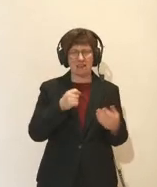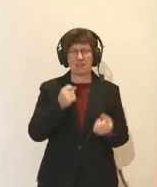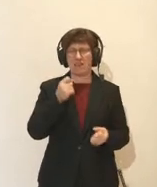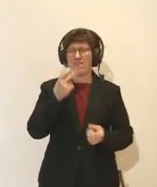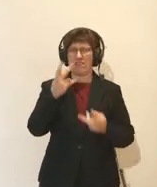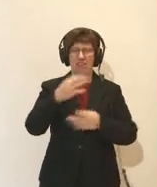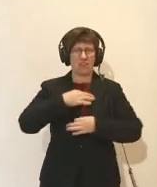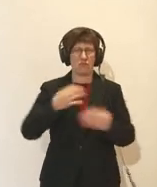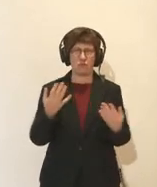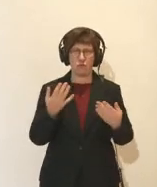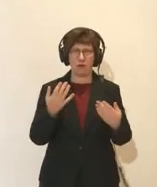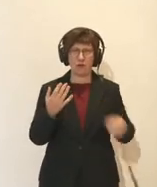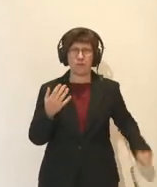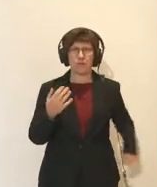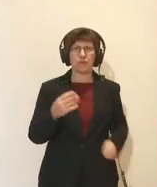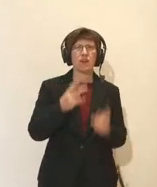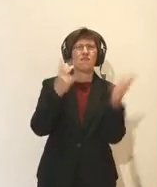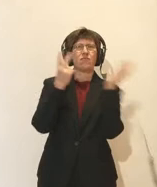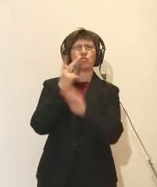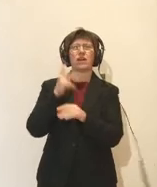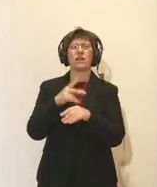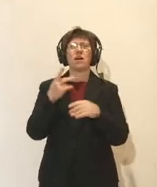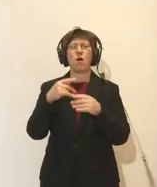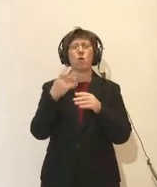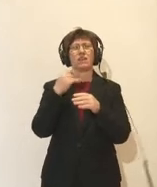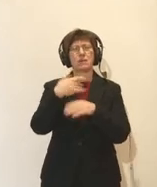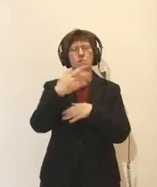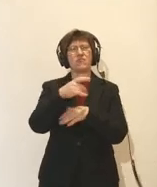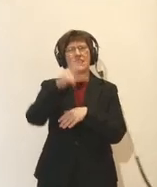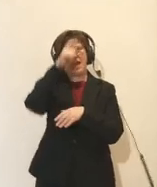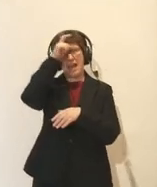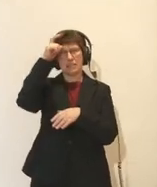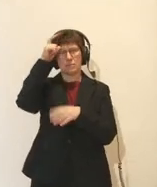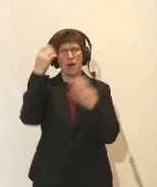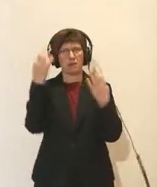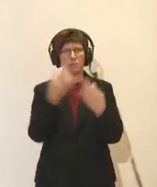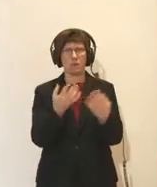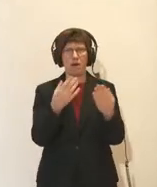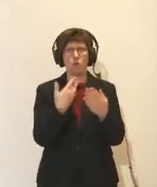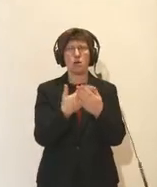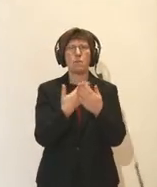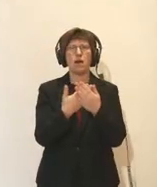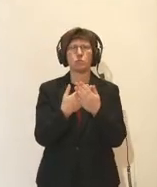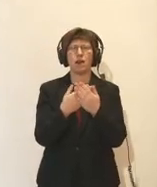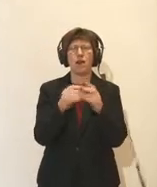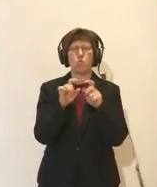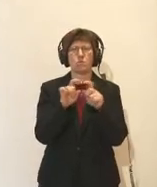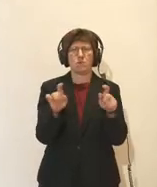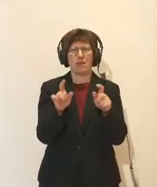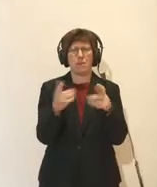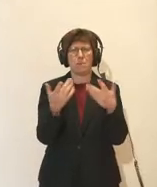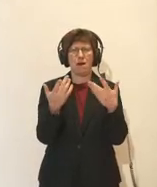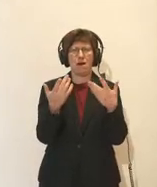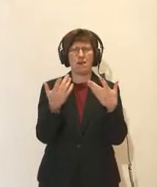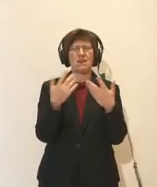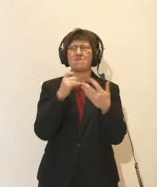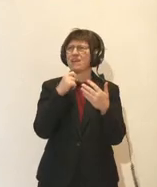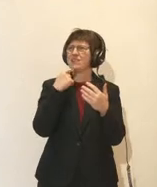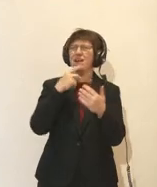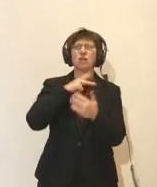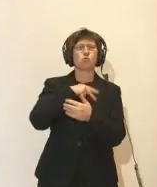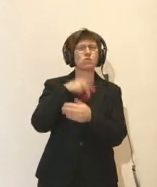wichtig zu verstehen dass auch jemand expertise hier braucht es nämlich zum beispiel auch so ein punkt das so ja ich würde sagen